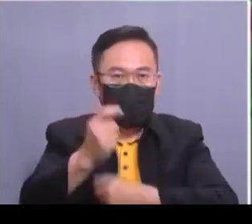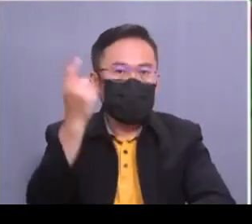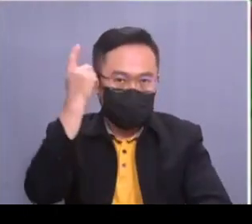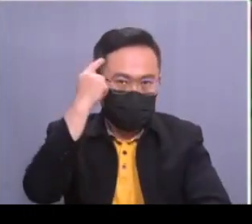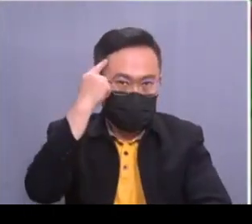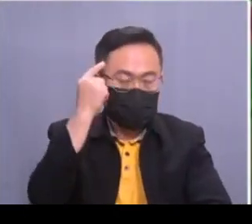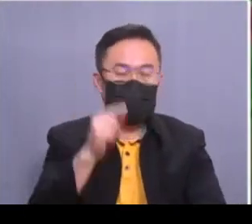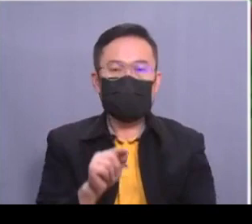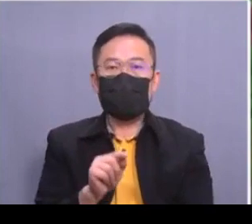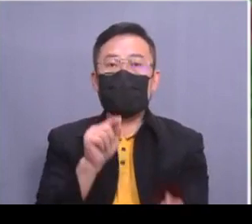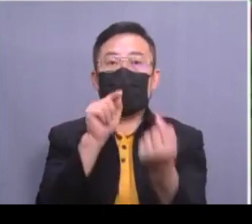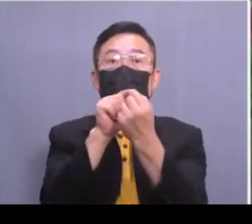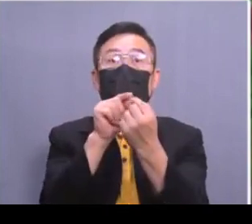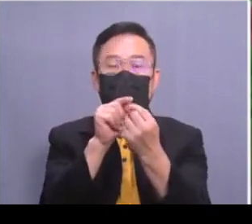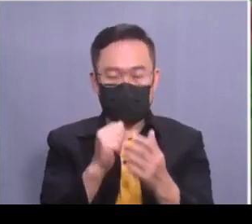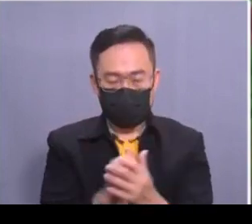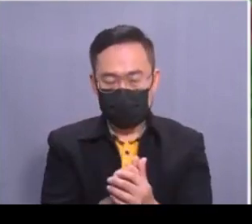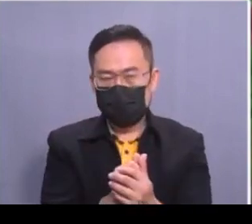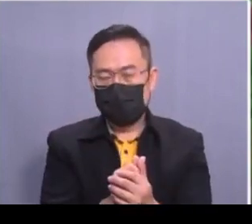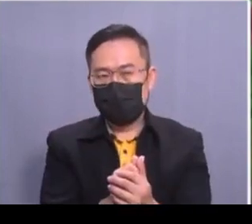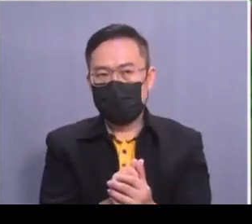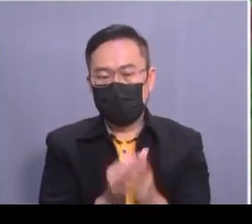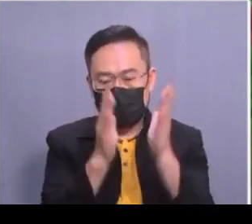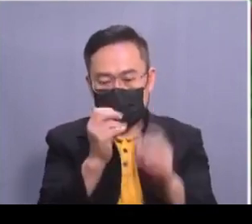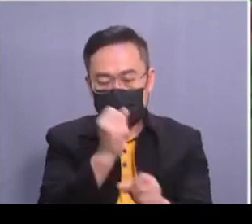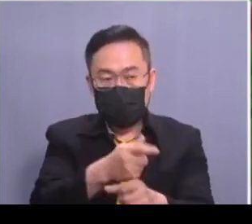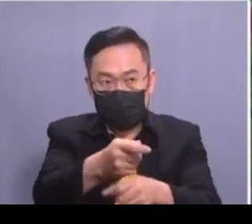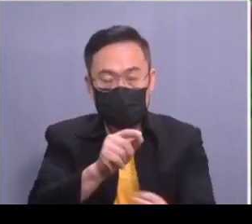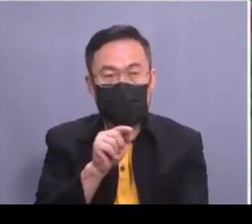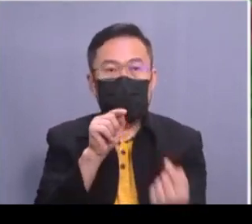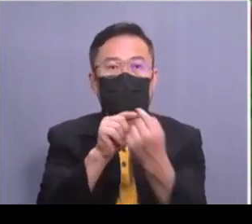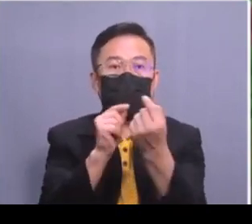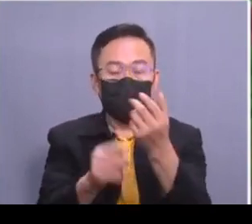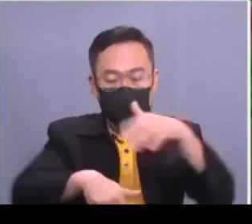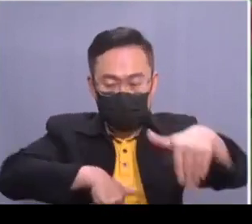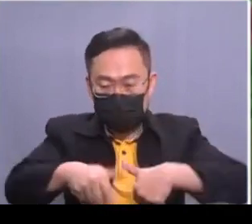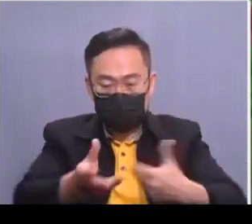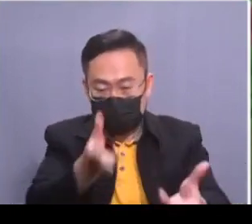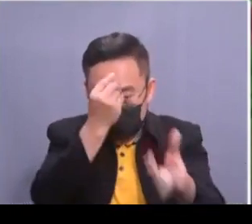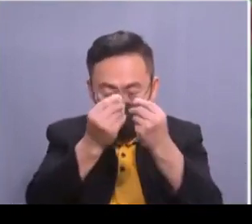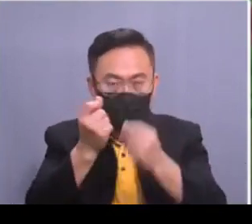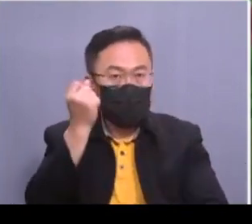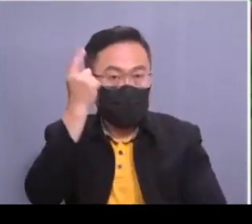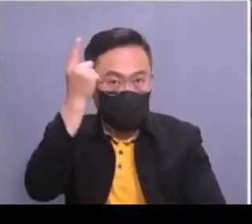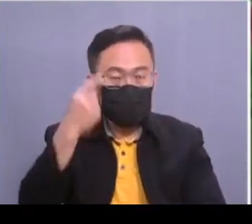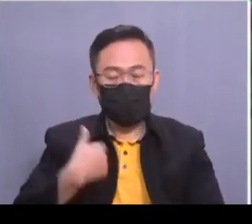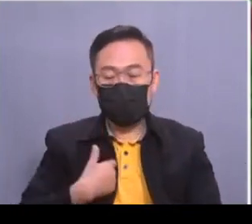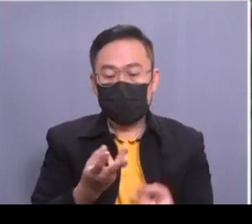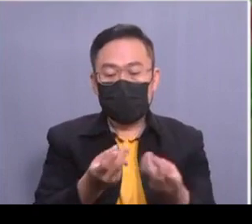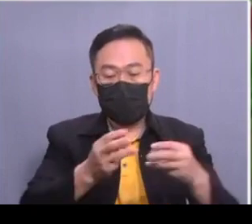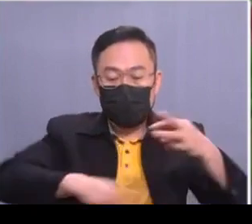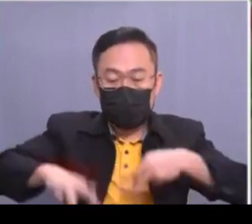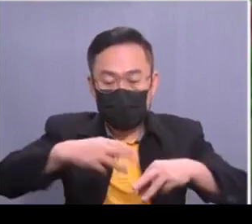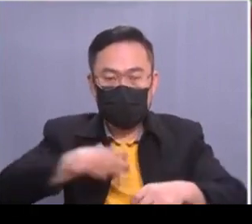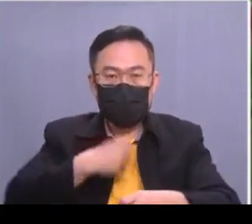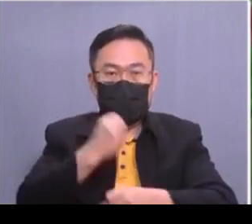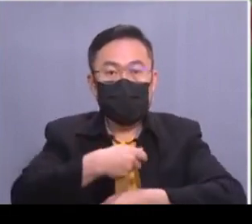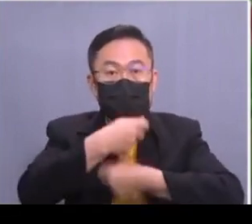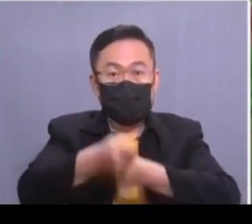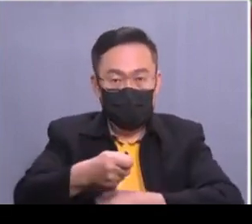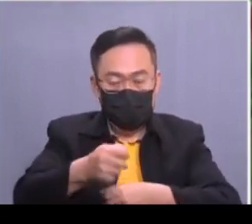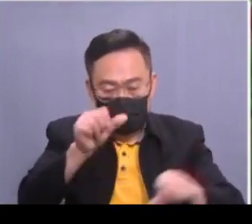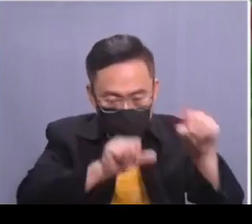ให้การเข้าถึงของพี่น้องเกษตรกรนะครับหรือจะเป็นประชาชนทั่วไปก็แล้วแต่ซึ่งมีพื้นที่ที่อยากจะทำอาชีพเกษตรก็สามารถที่จ